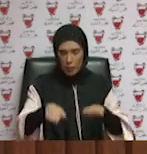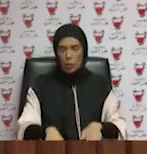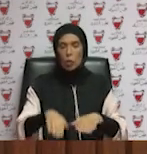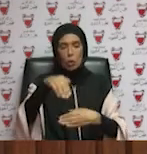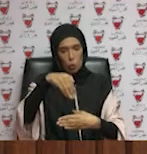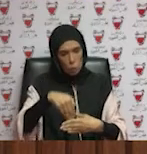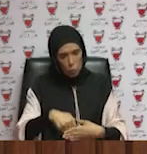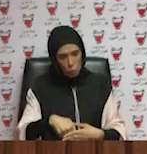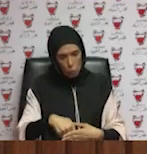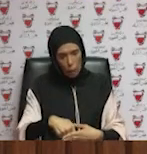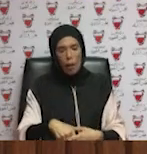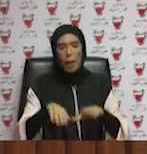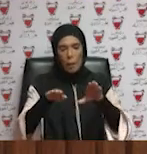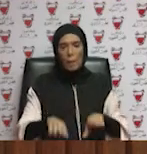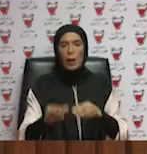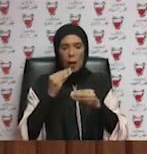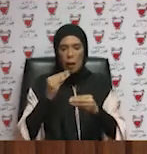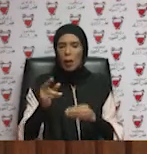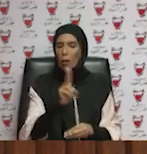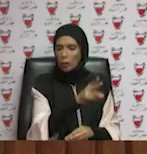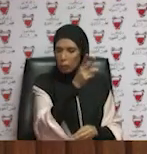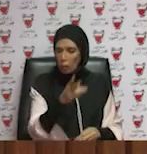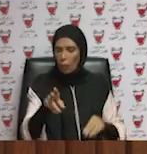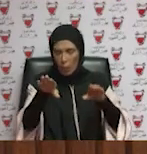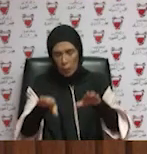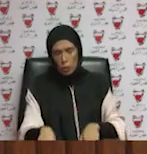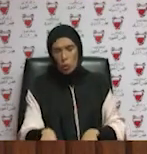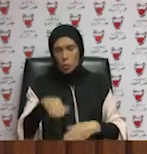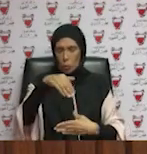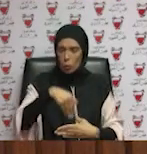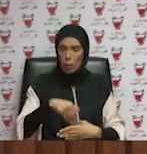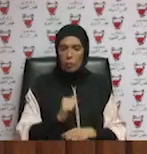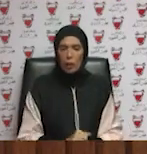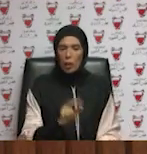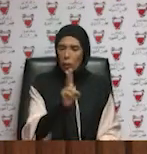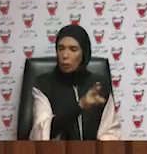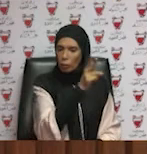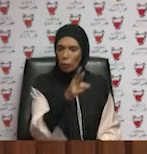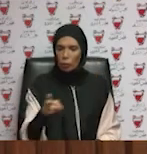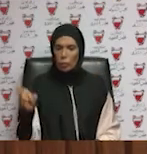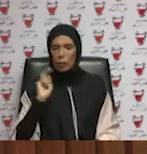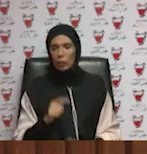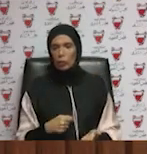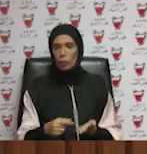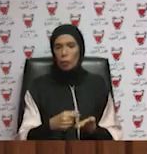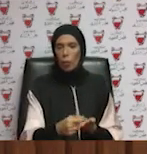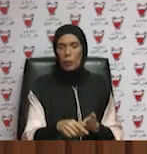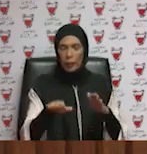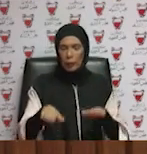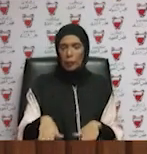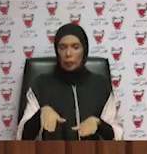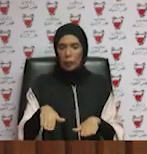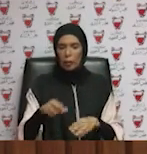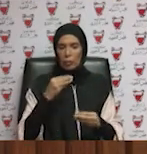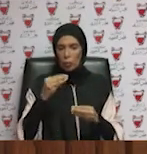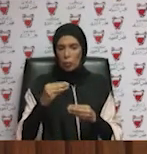مجلس الشورى اختلف مع مجلس النواب. نعم. فذهبت التوصية من مجلس النواب